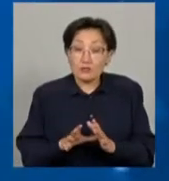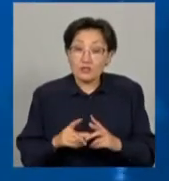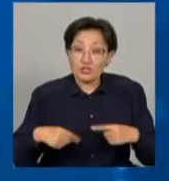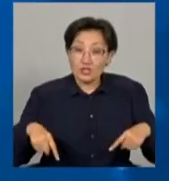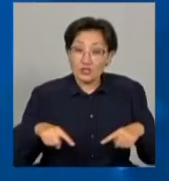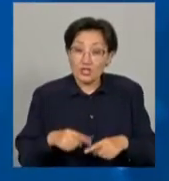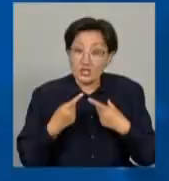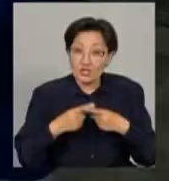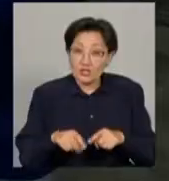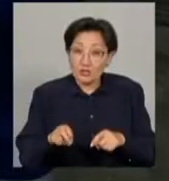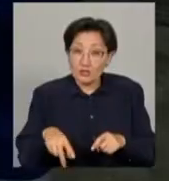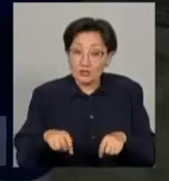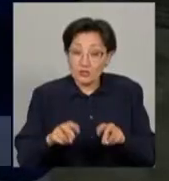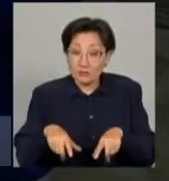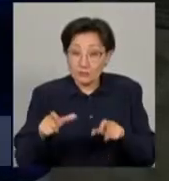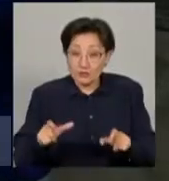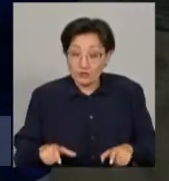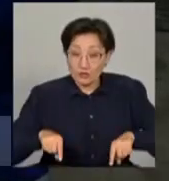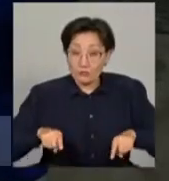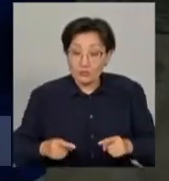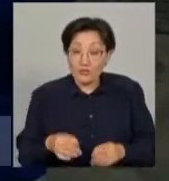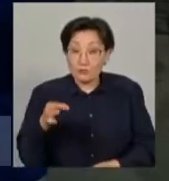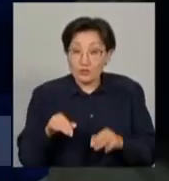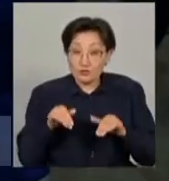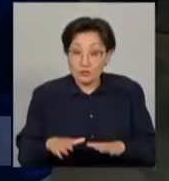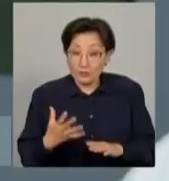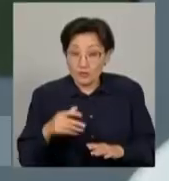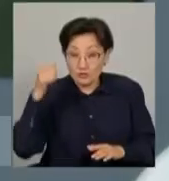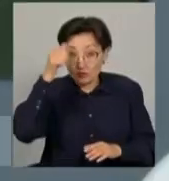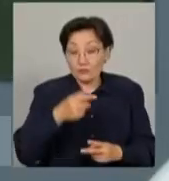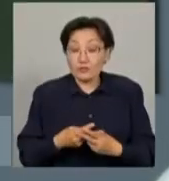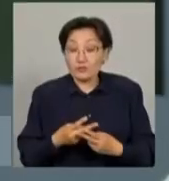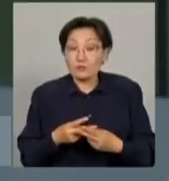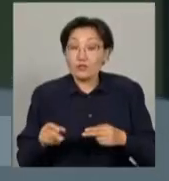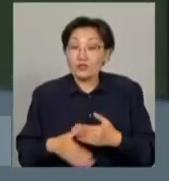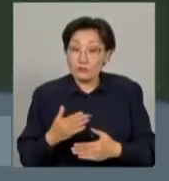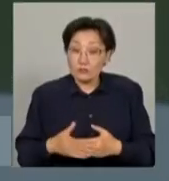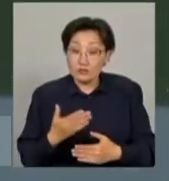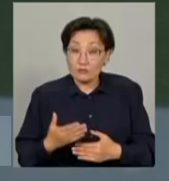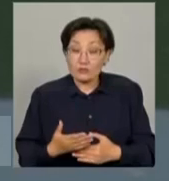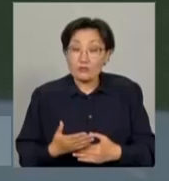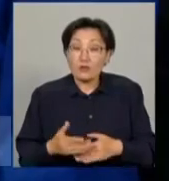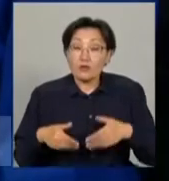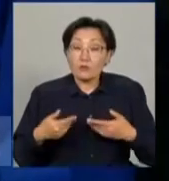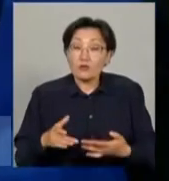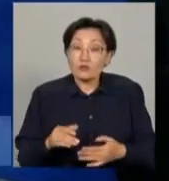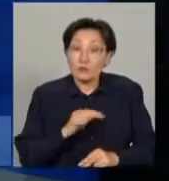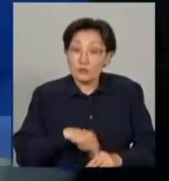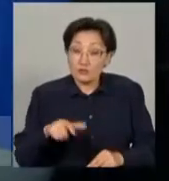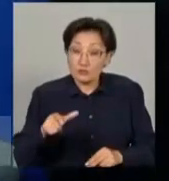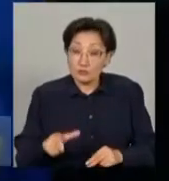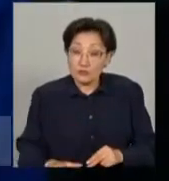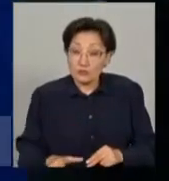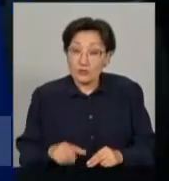мекемесінің инженері ұсталды. Алаяқтығы дәлелденіп, сот шешімімен ол 5 жылға қамалды. Елді ағауыз қылған қызметкер